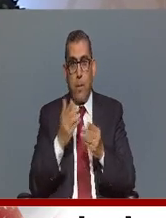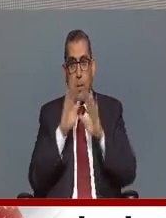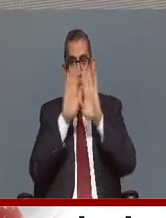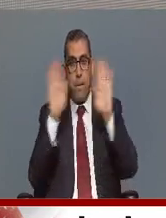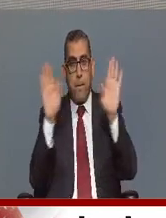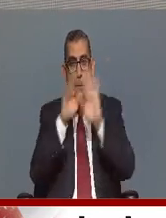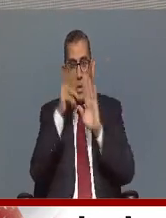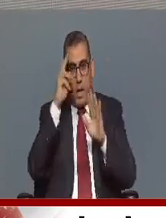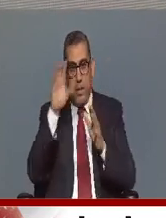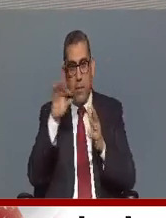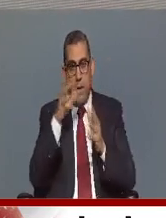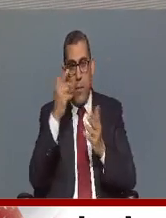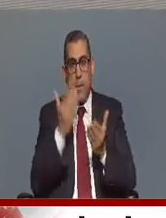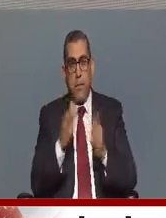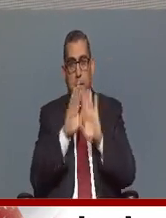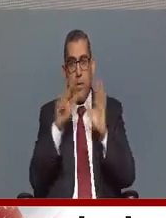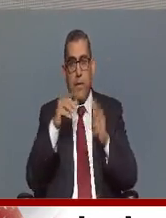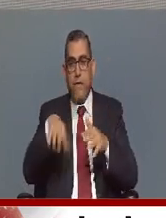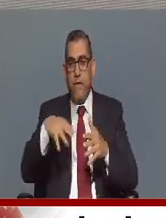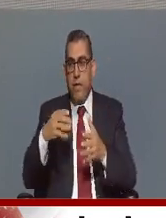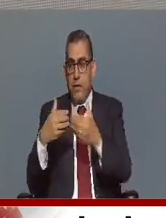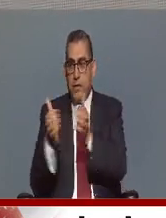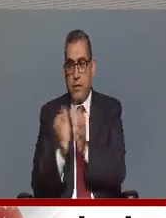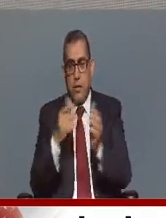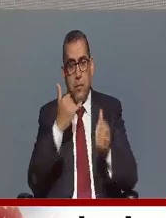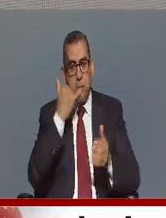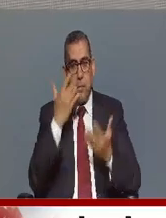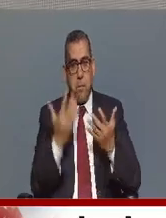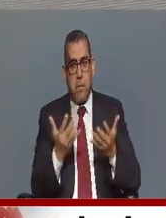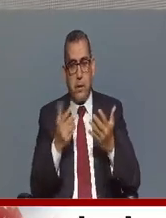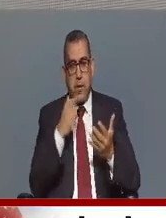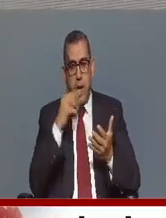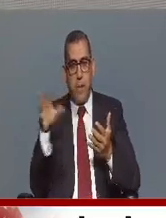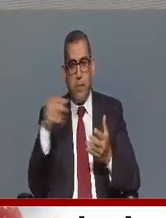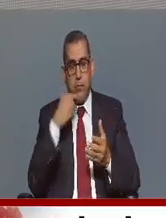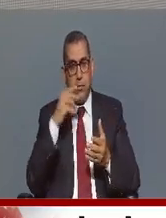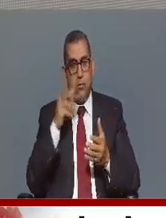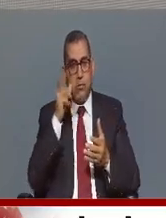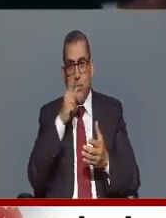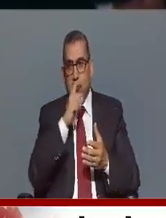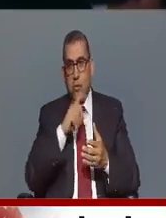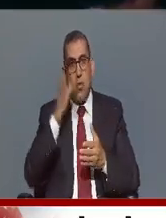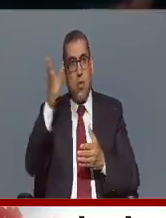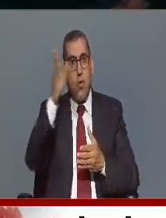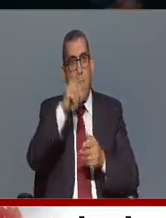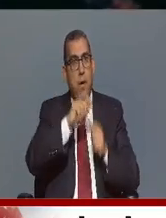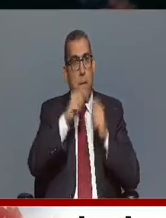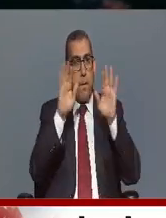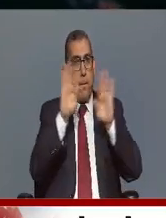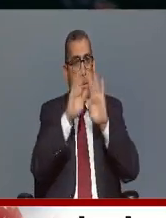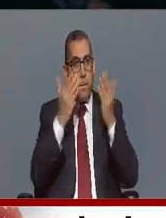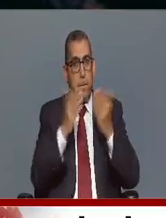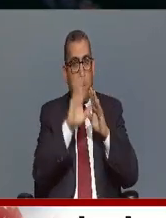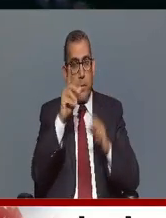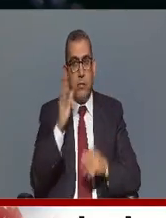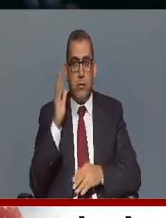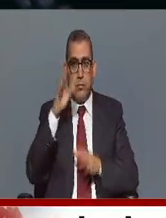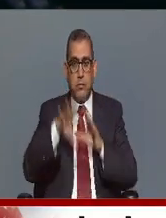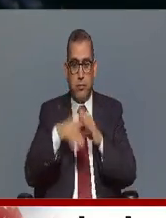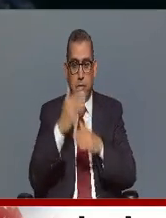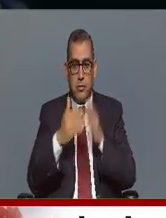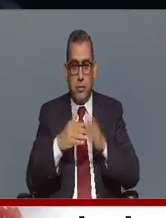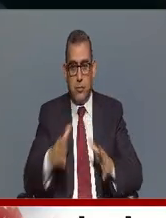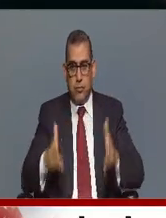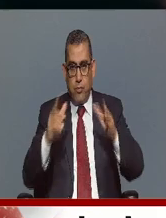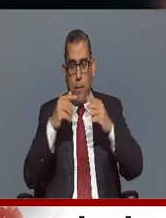بتقوم على فرق مسرحية بسيطة بتتجول في القرى والمراكز اللي ما فيهاش مسارح، بتبني مسرح صغير في